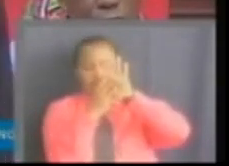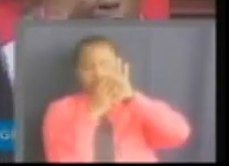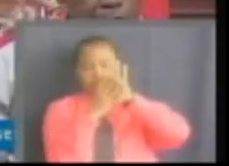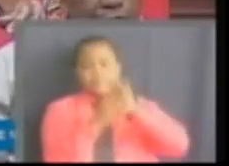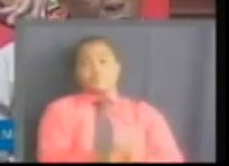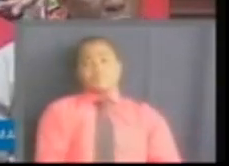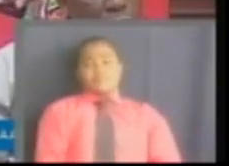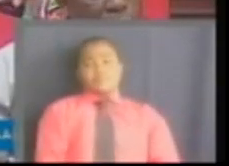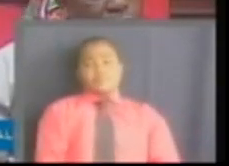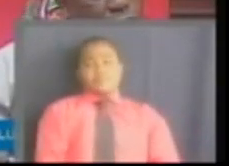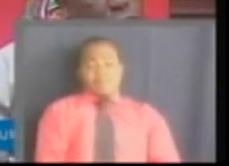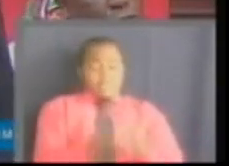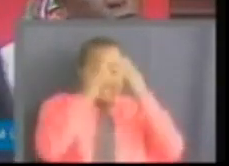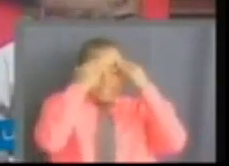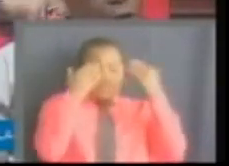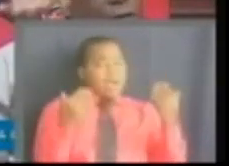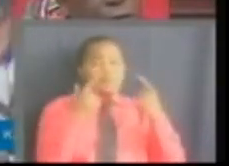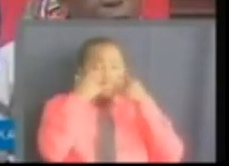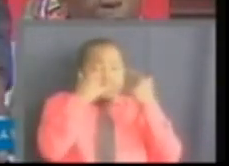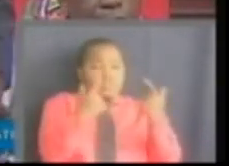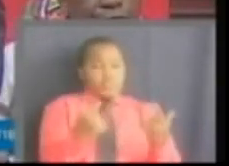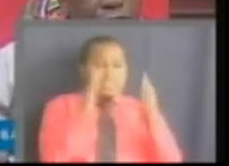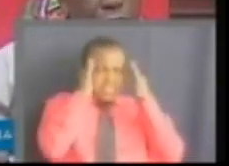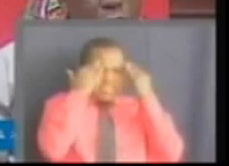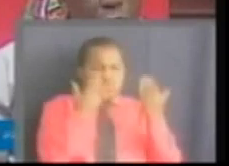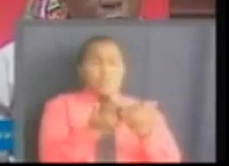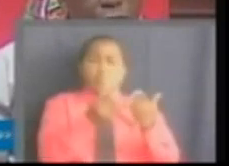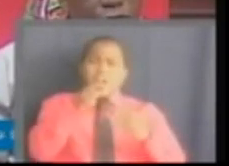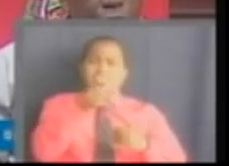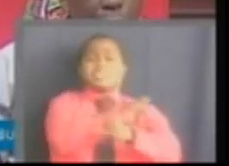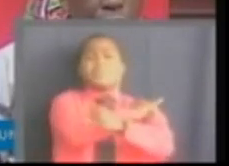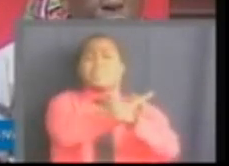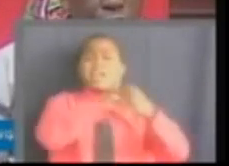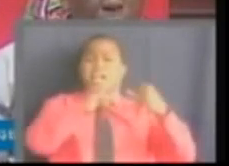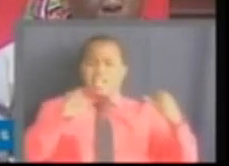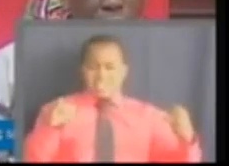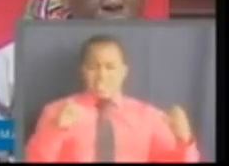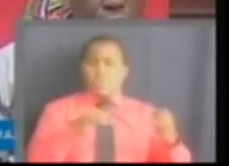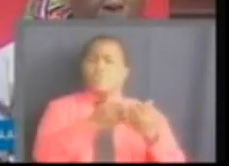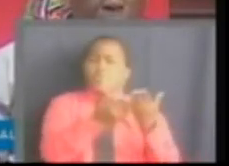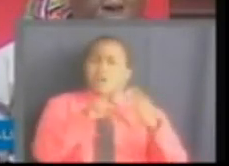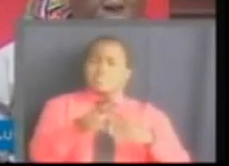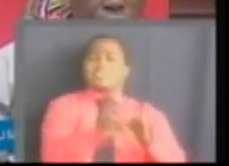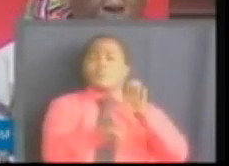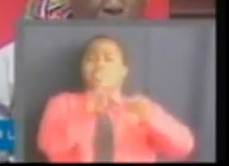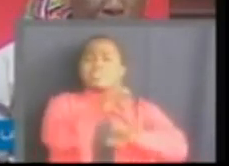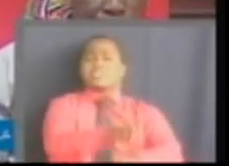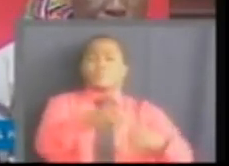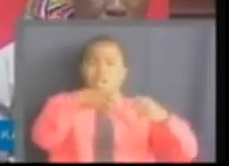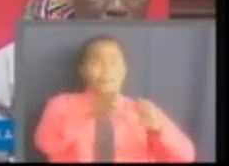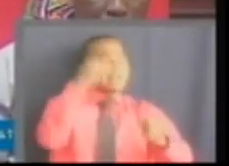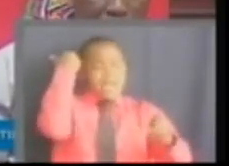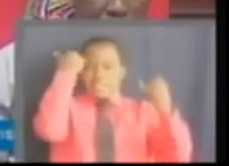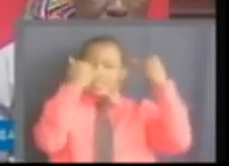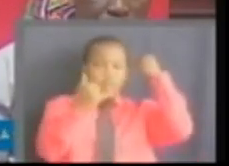Sipati picha na sioni ni kwa nini mnakataa, kwa nini mwenyekiti wa kamati asishauriane na